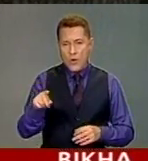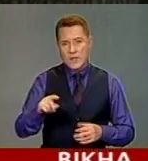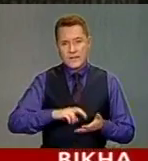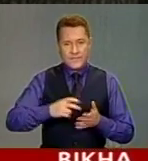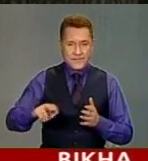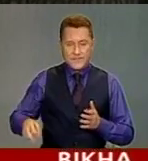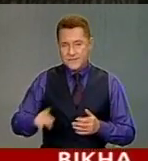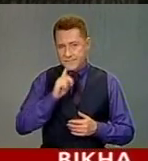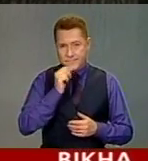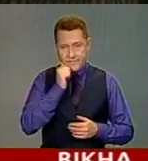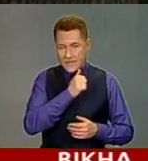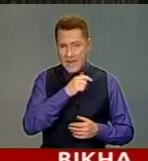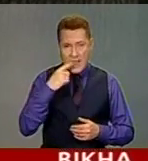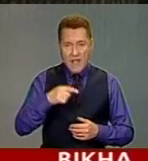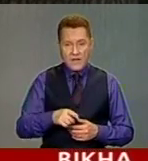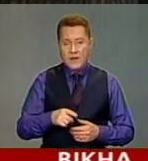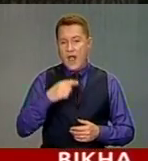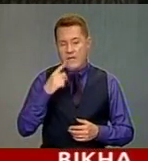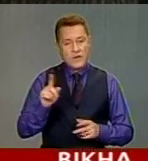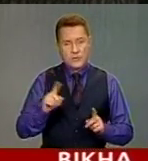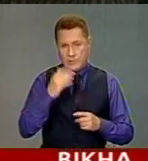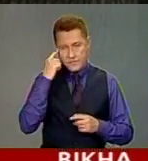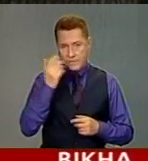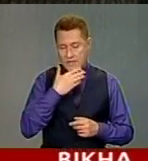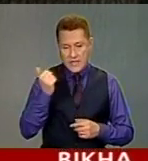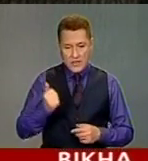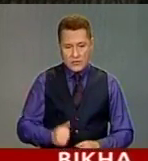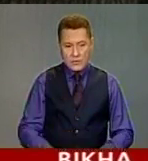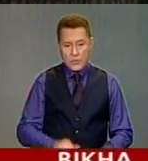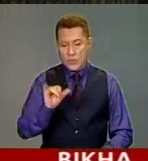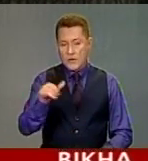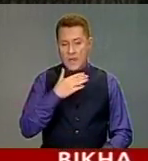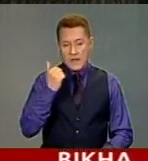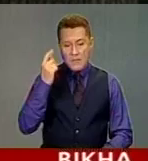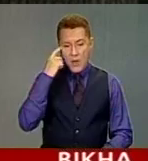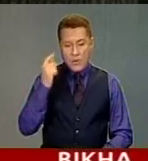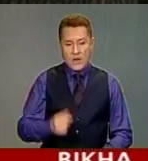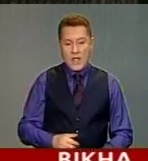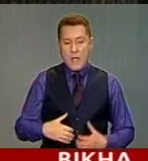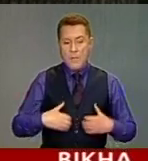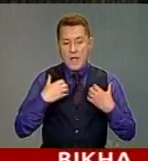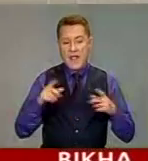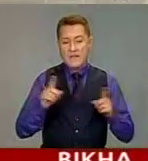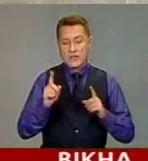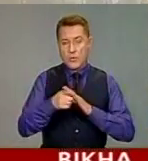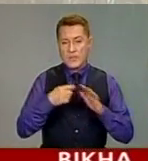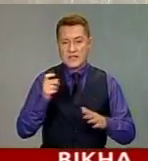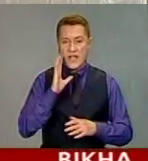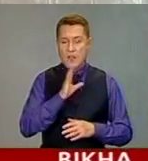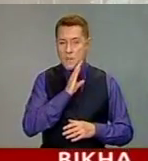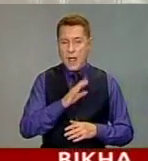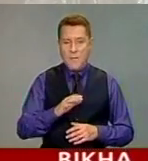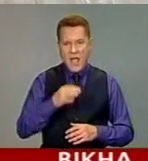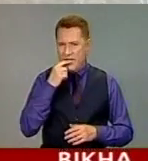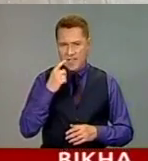період часу не говорив, а потім він сказав, що Женя, тебе нема ока. Та найбільше боявся, аби не дізналася мама. Її оберігали,